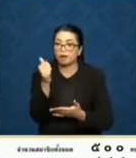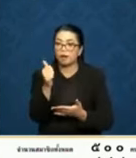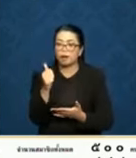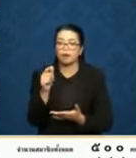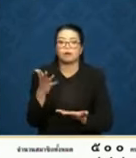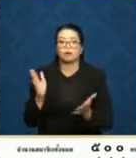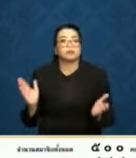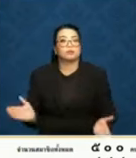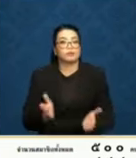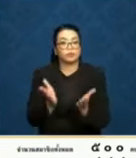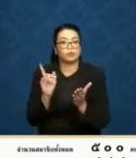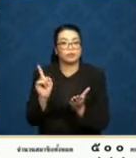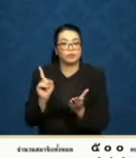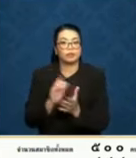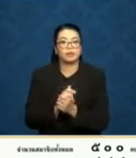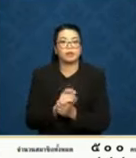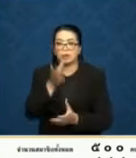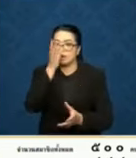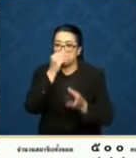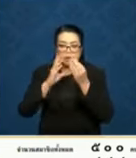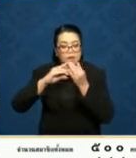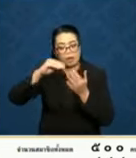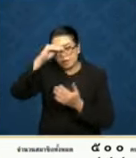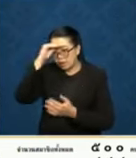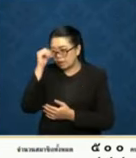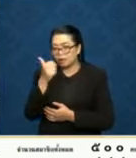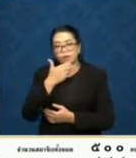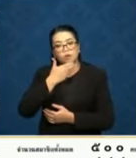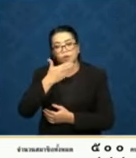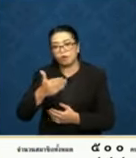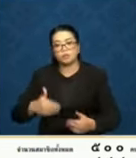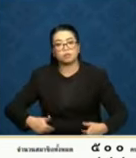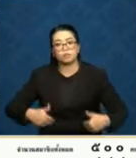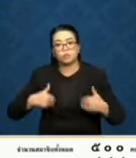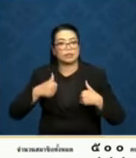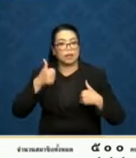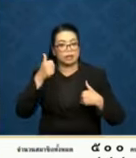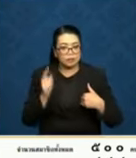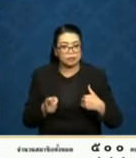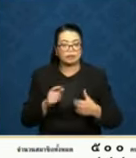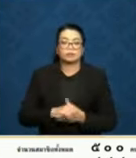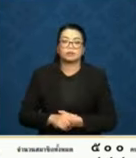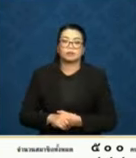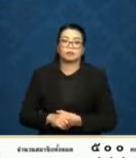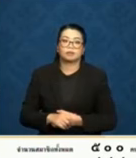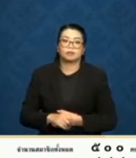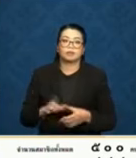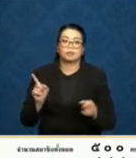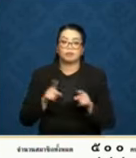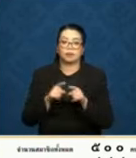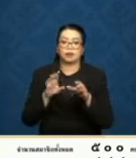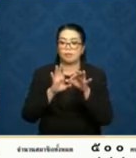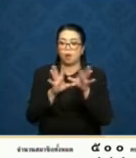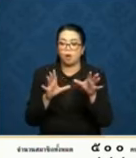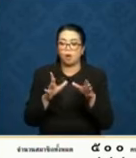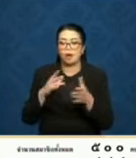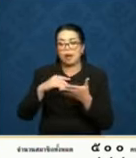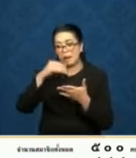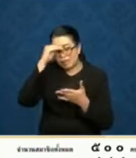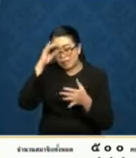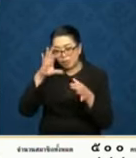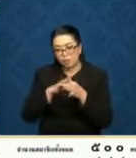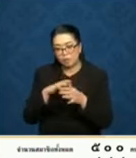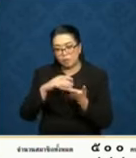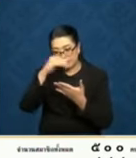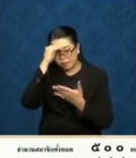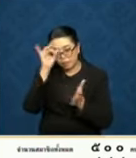และเป็การสนับสนุน ให้เรีนรู้ตลอดชีวิตได้จิแพลตฟอร์มนี้จะปลดลอกเรื่องการเรียนที่มค